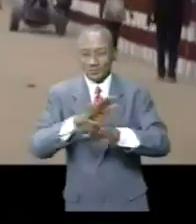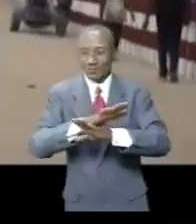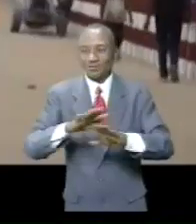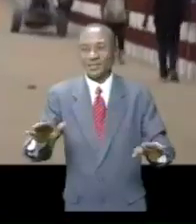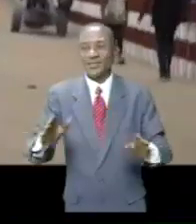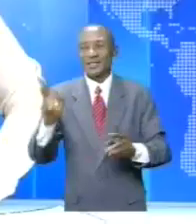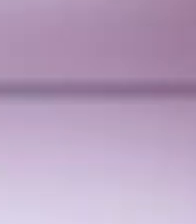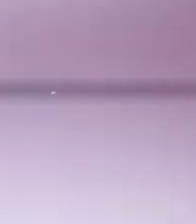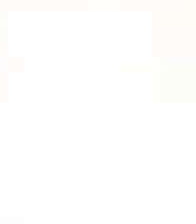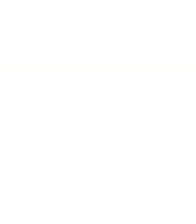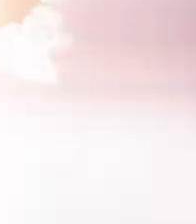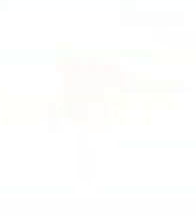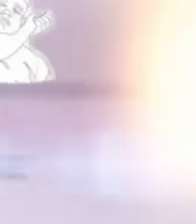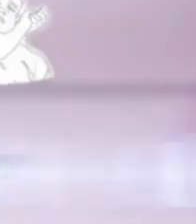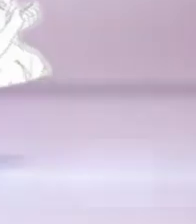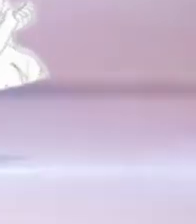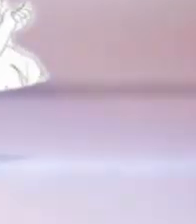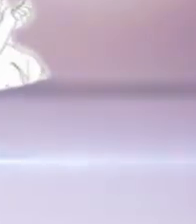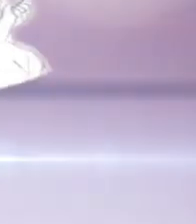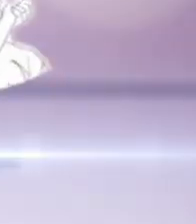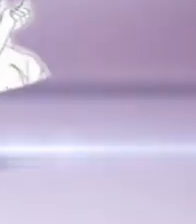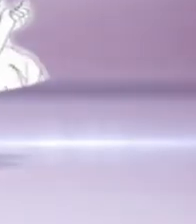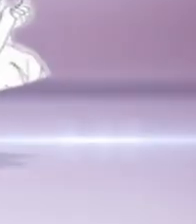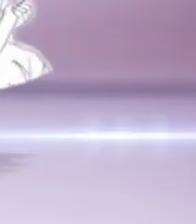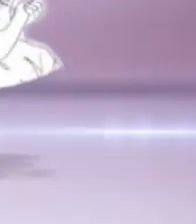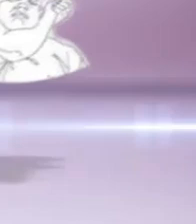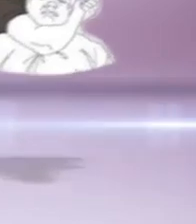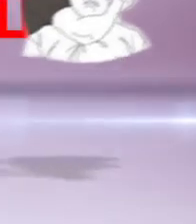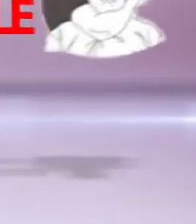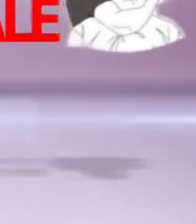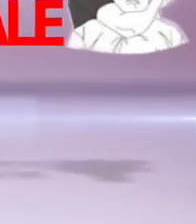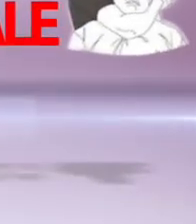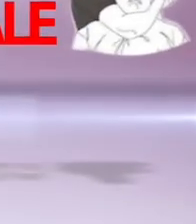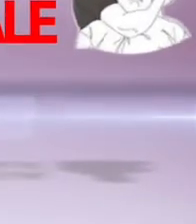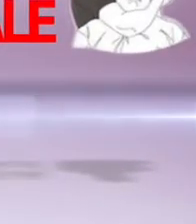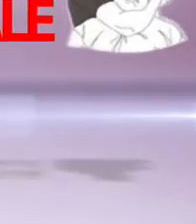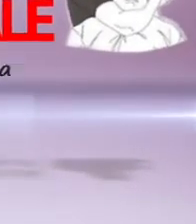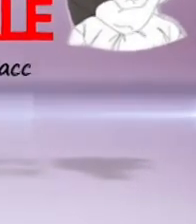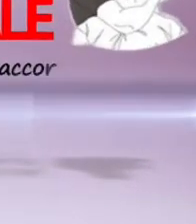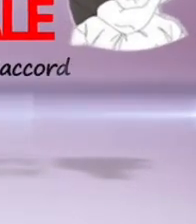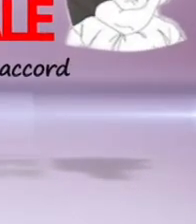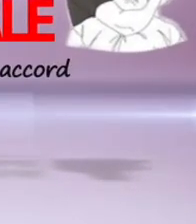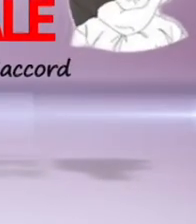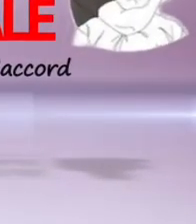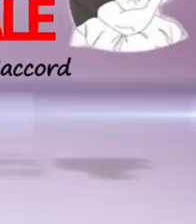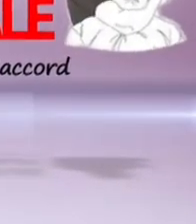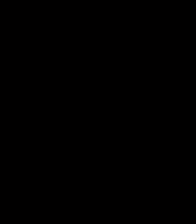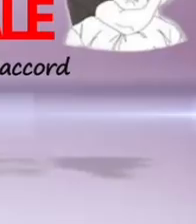satisfaction de tous. Clément! Clément!